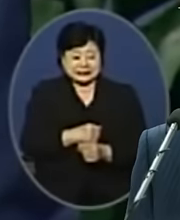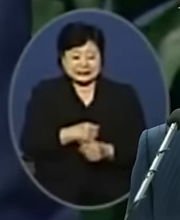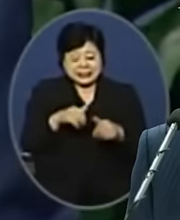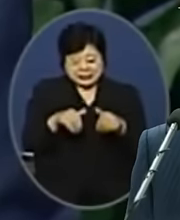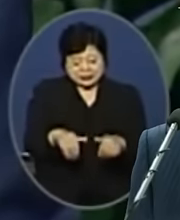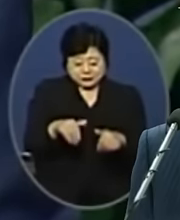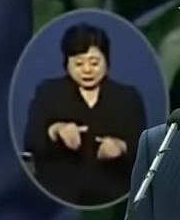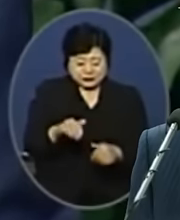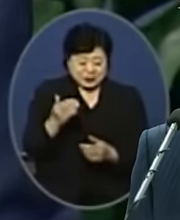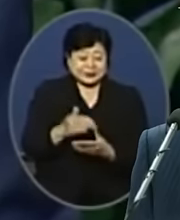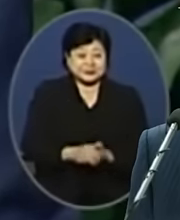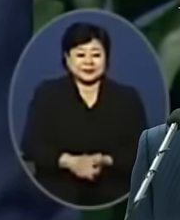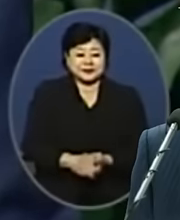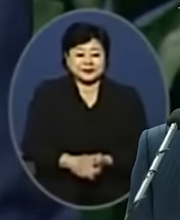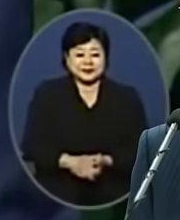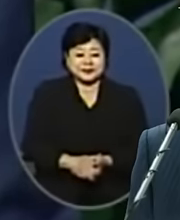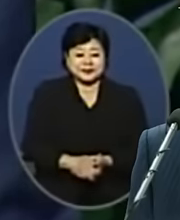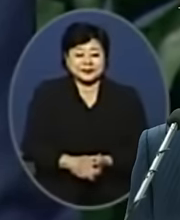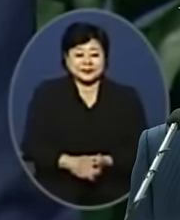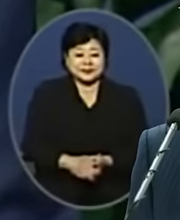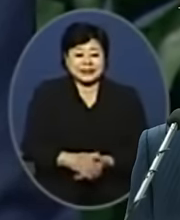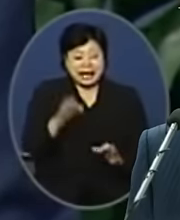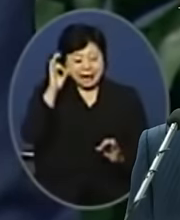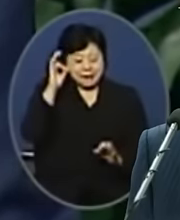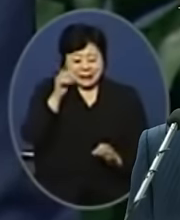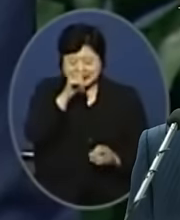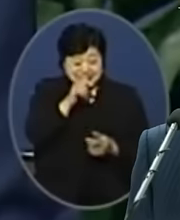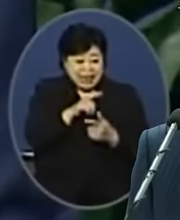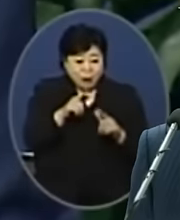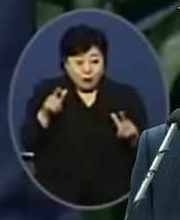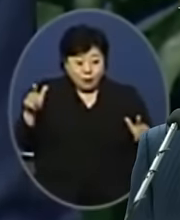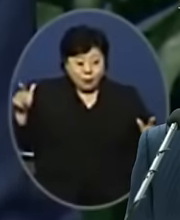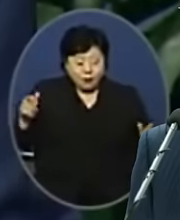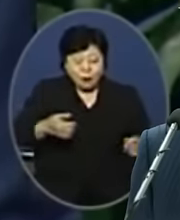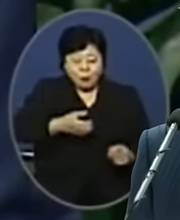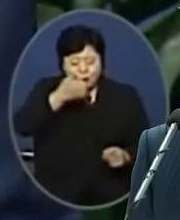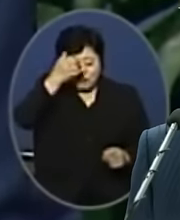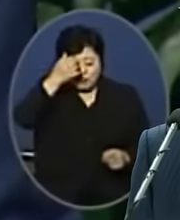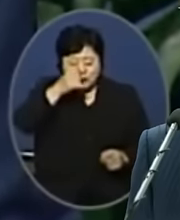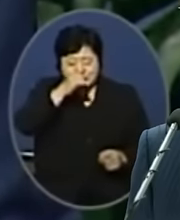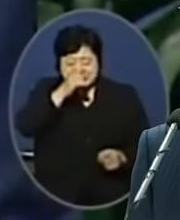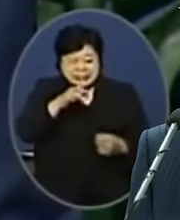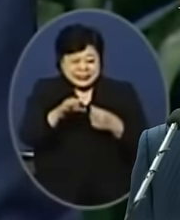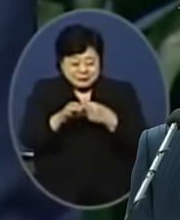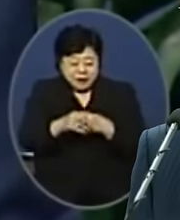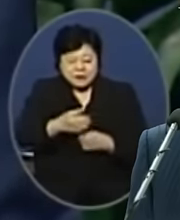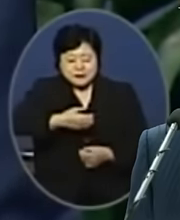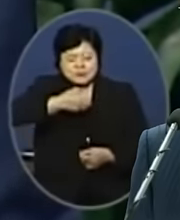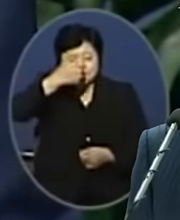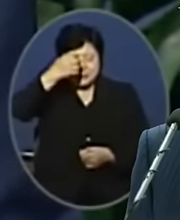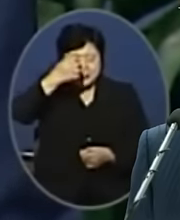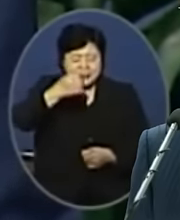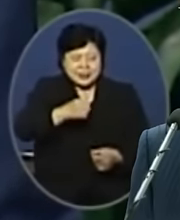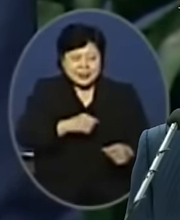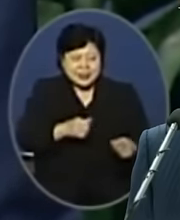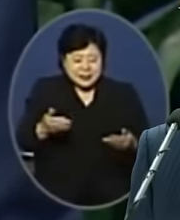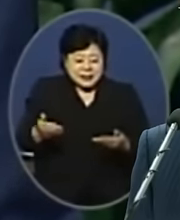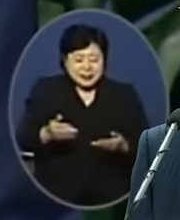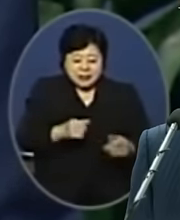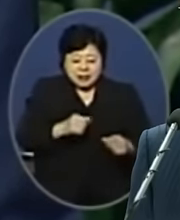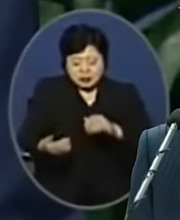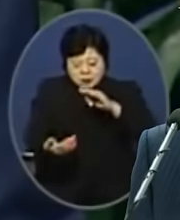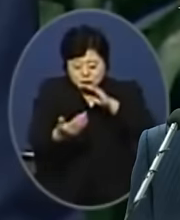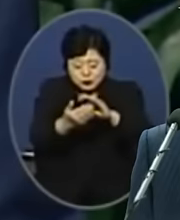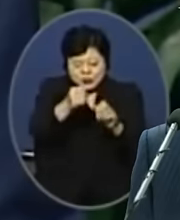심부름 꿈이 되는 것입니다. 가만히 있지 않습니다. 꿈을 꾸면 꿈이 여러분을 그 가운데